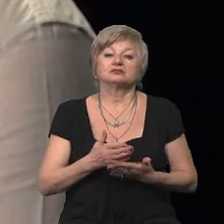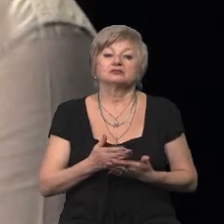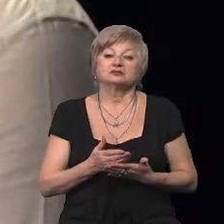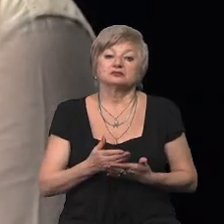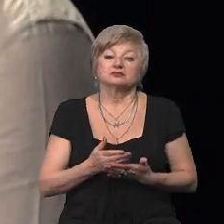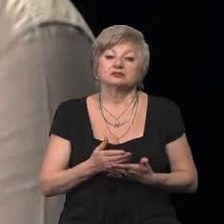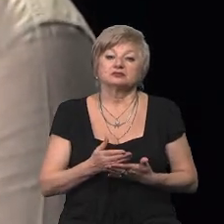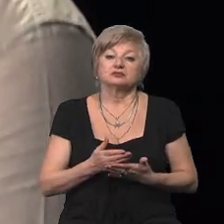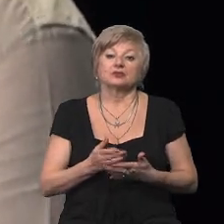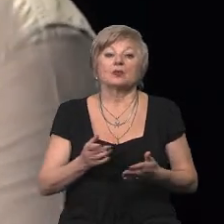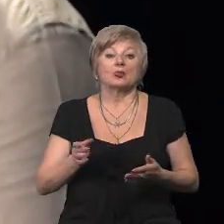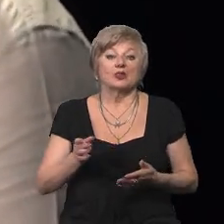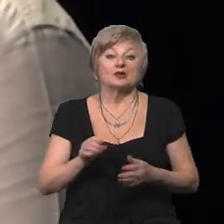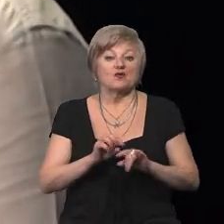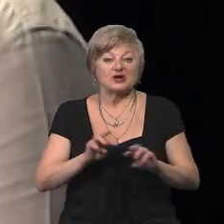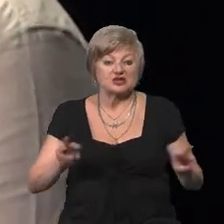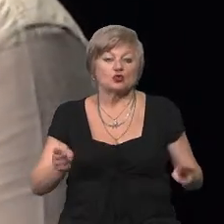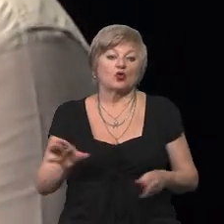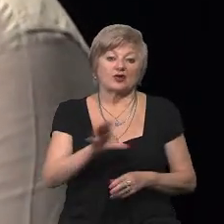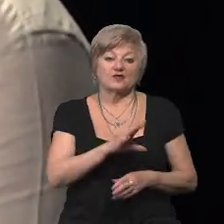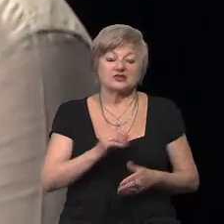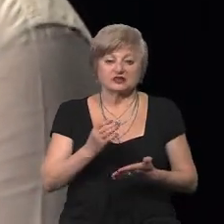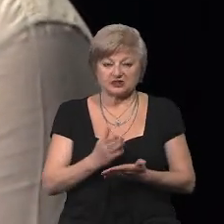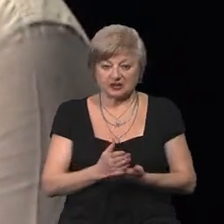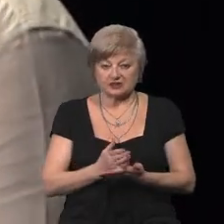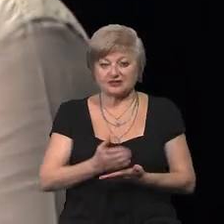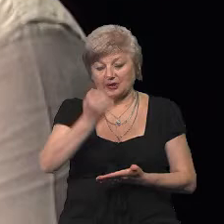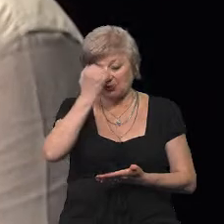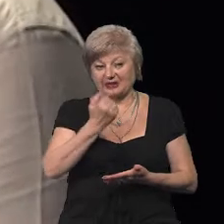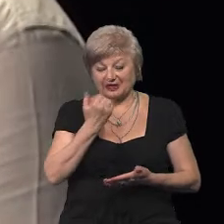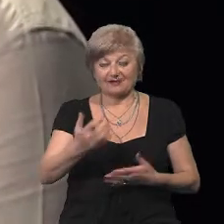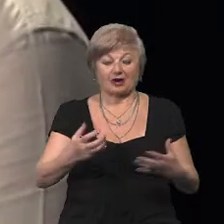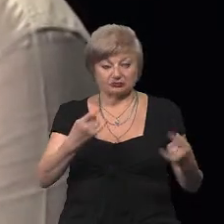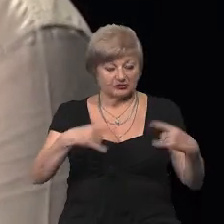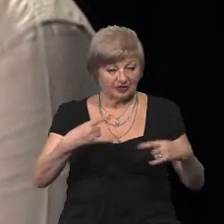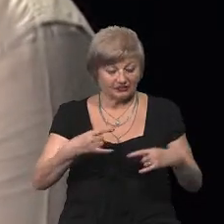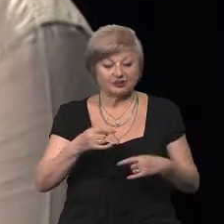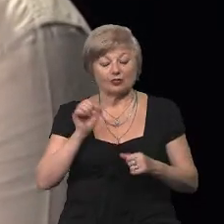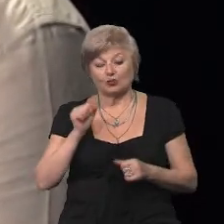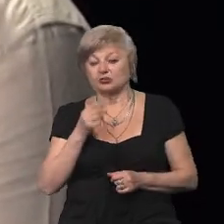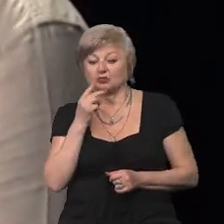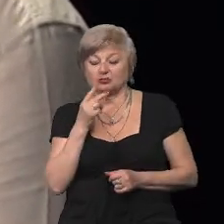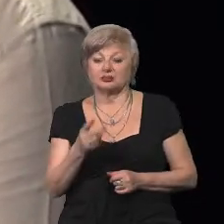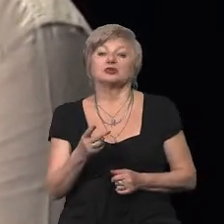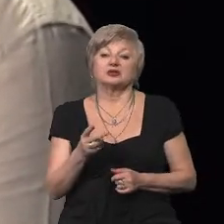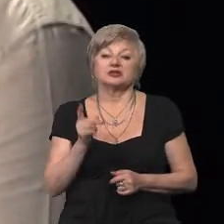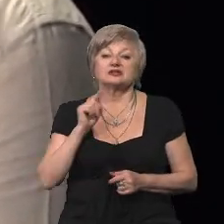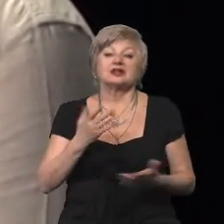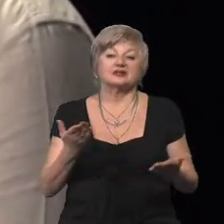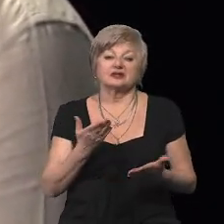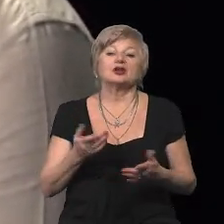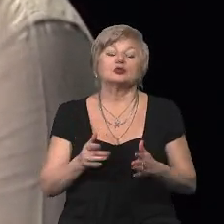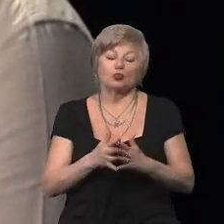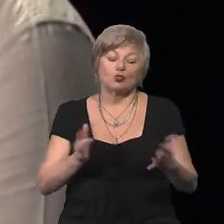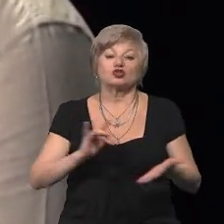Ну, по телевидению здесь в передаче «Рефрен», благодаря вам, можно тоже нас найти и посмотреть. Вот. Ну, в основном это социальные сети и,